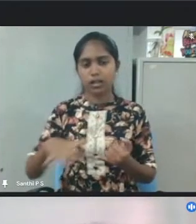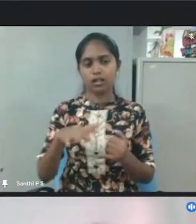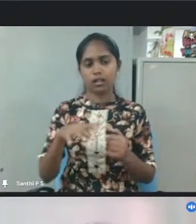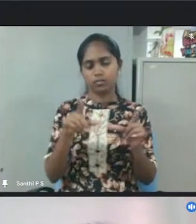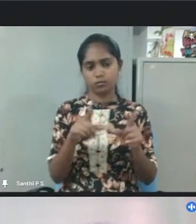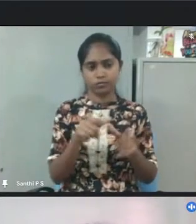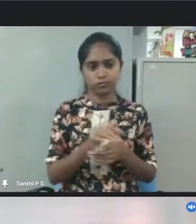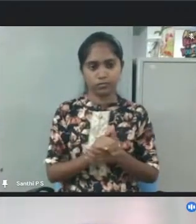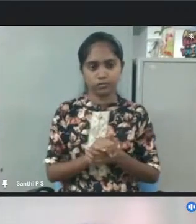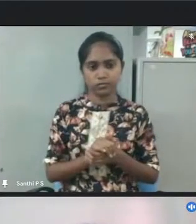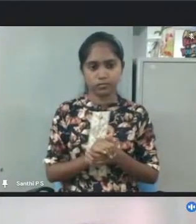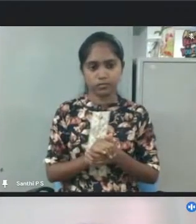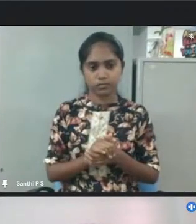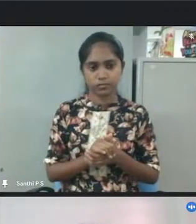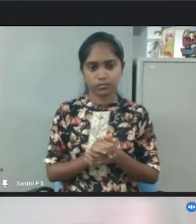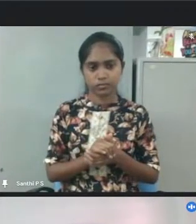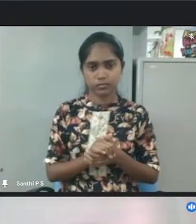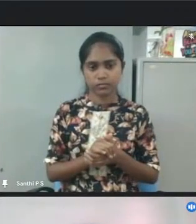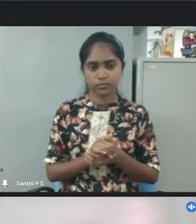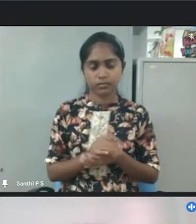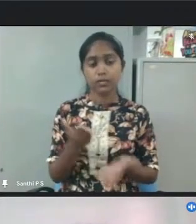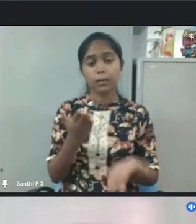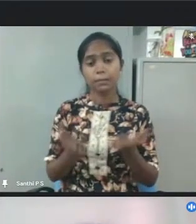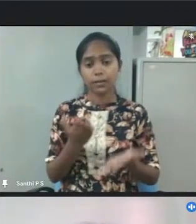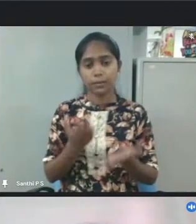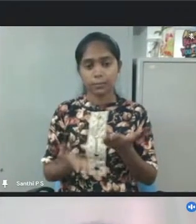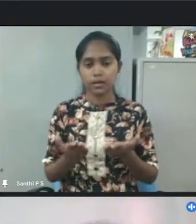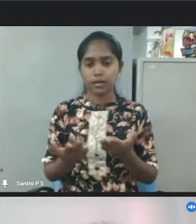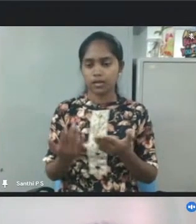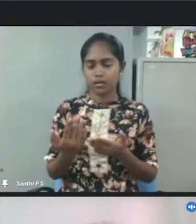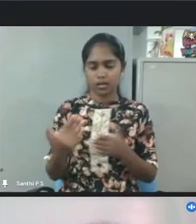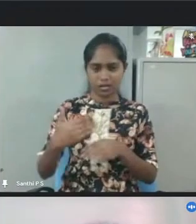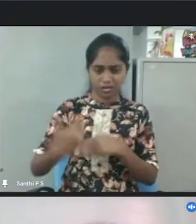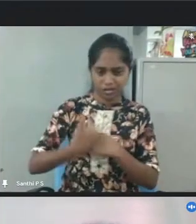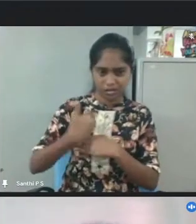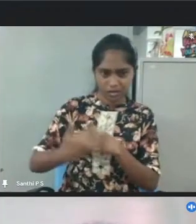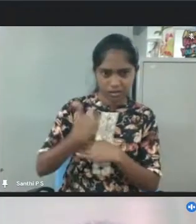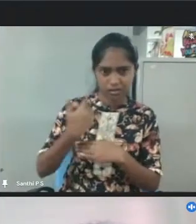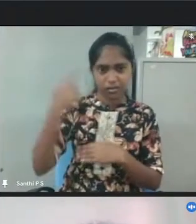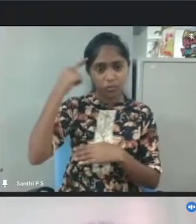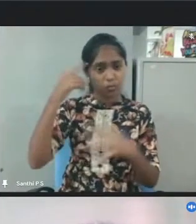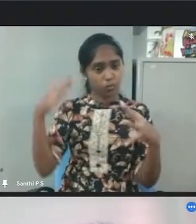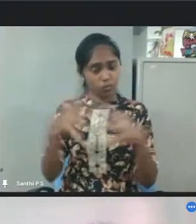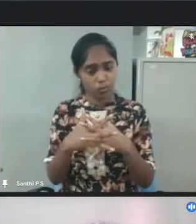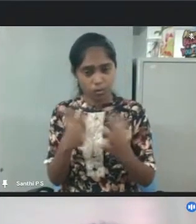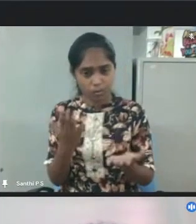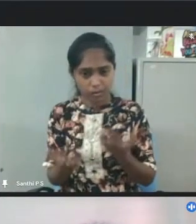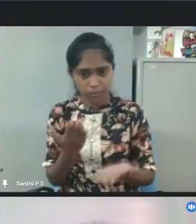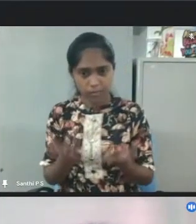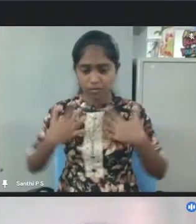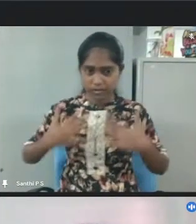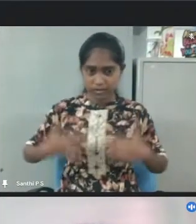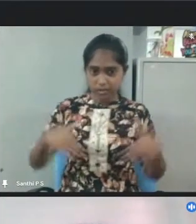ആരോഗ്യസ്ഥിതികൾ പലതരത്തിലുണ്ടാവാം. രോഗങ്ങളാവാം, അപകടങ്ങളാവാം, ഇഞ്ചുറീസ്, മുറിവുകളാവാം, മാനസിക സംഘർഷങ്ങളാവാം.